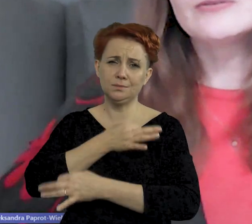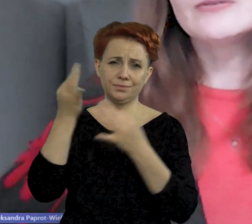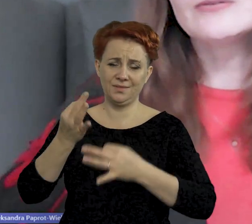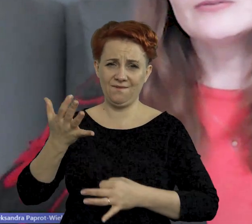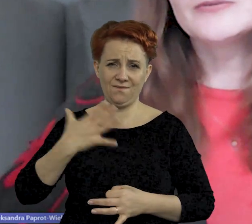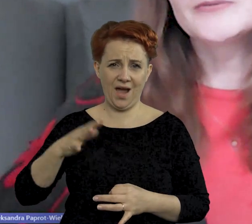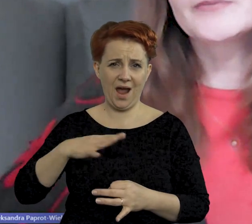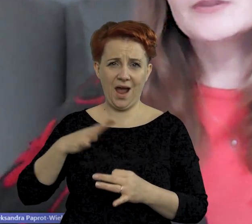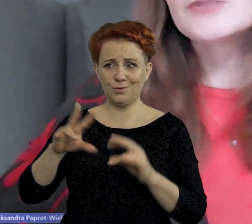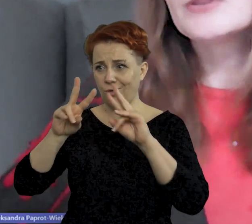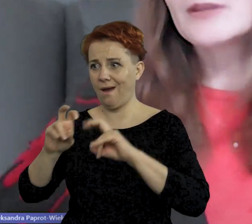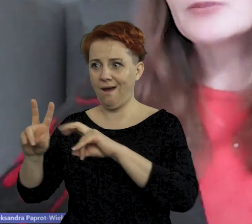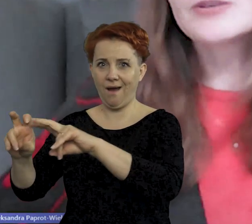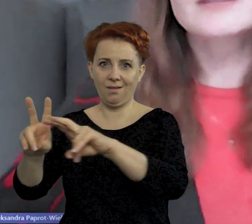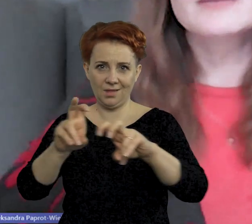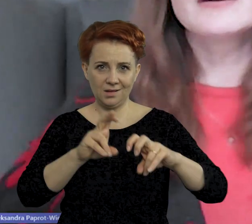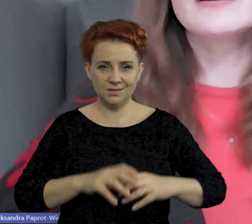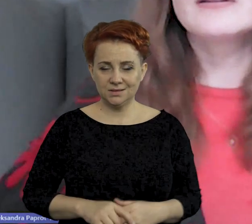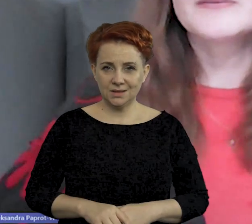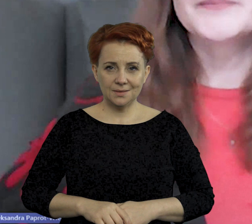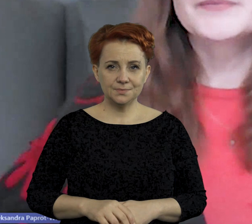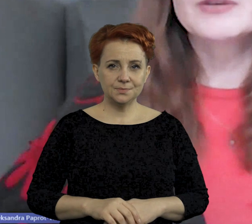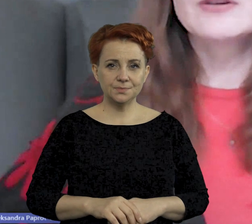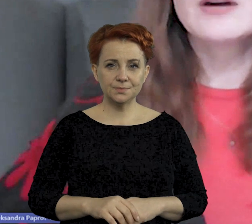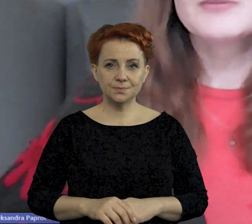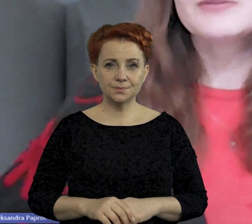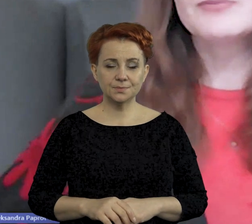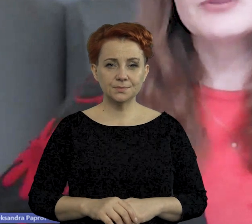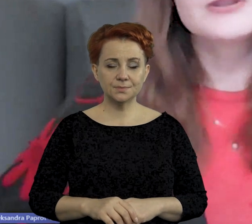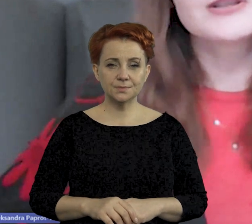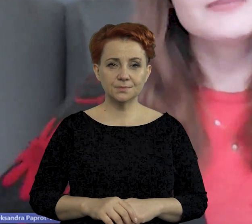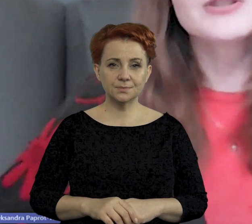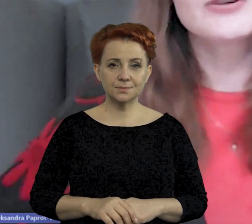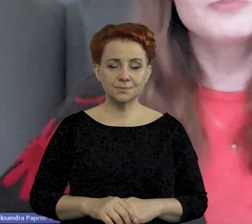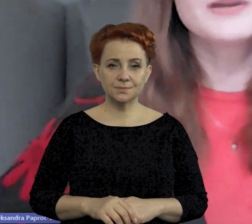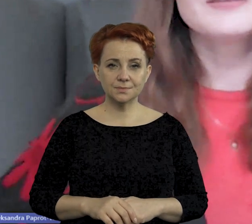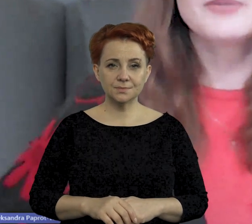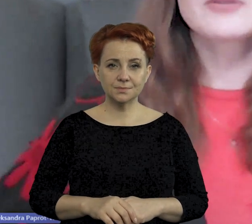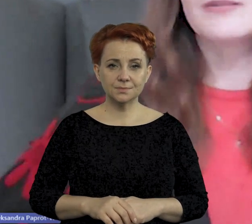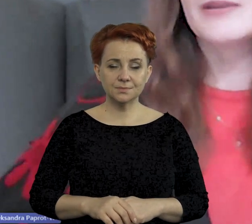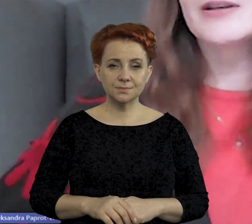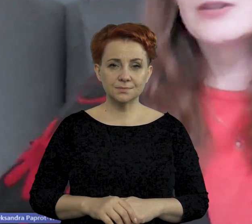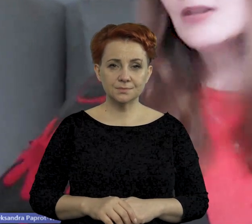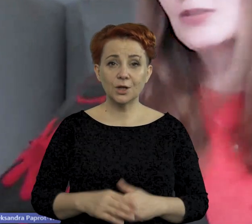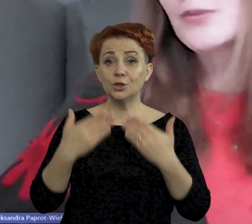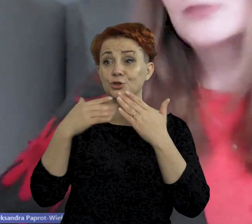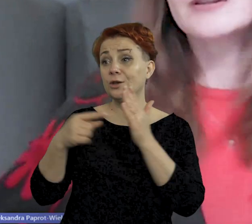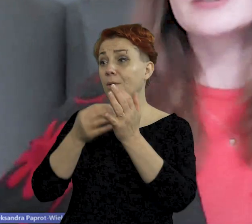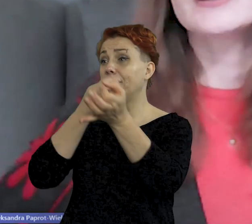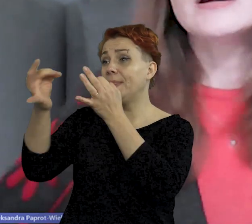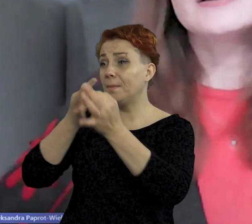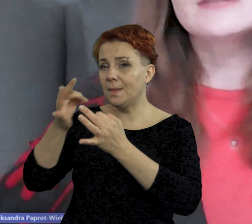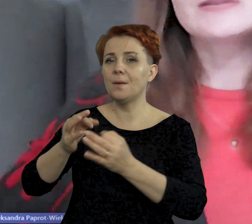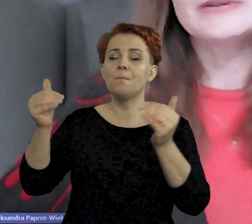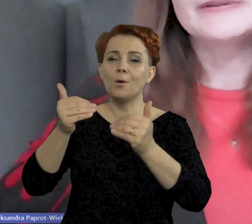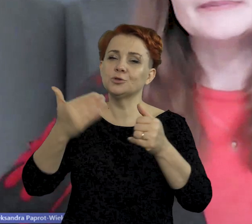wartościową, czymś, jakimś dodatkiem do tego, aby zbudować taki bardziej kompletny portret badaczy, ale też portret